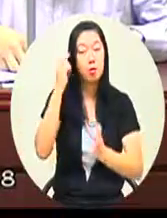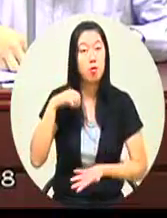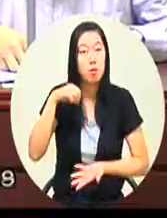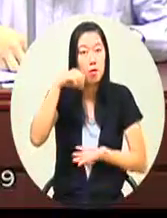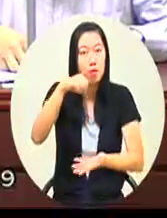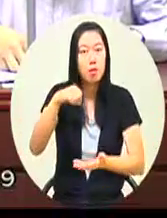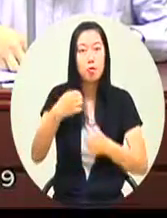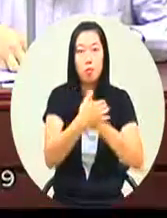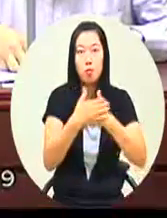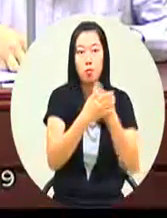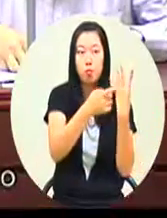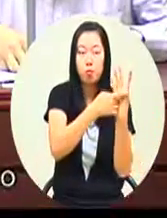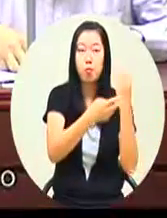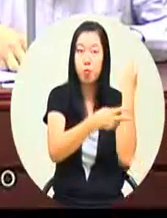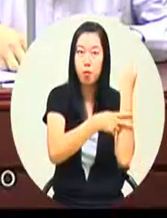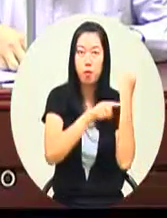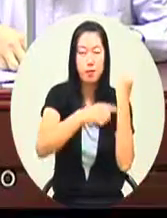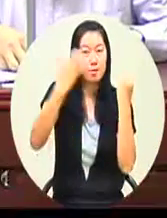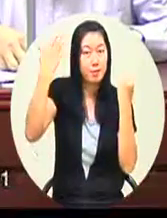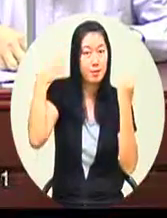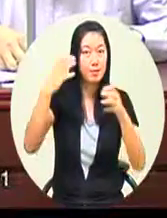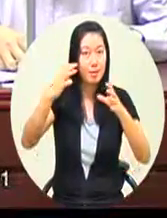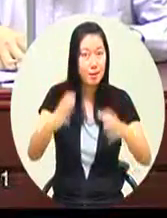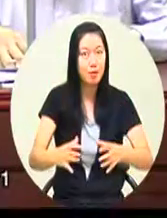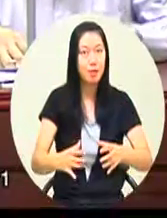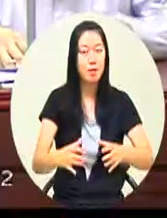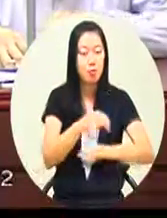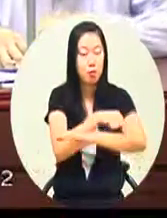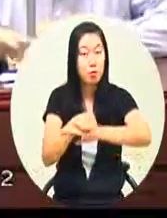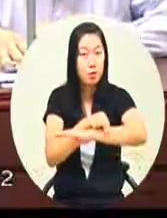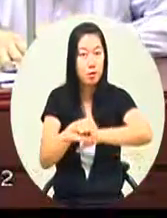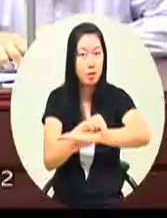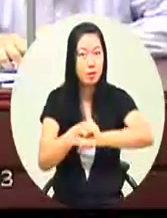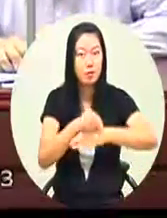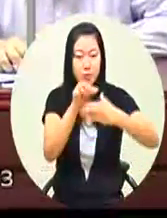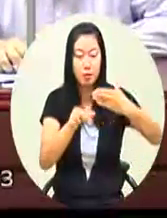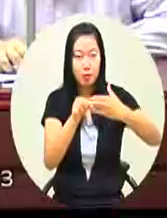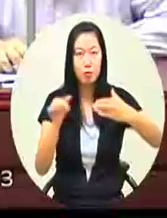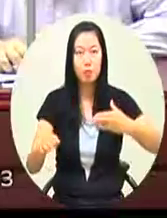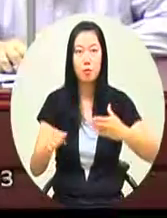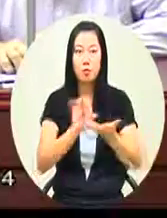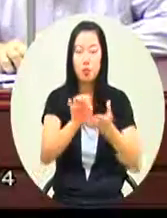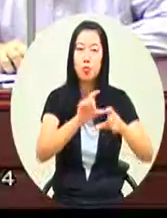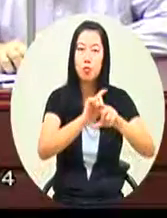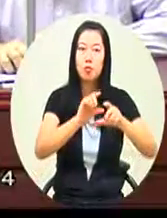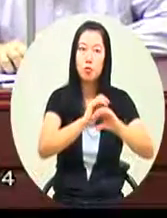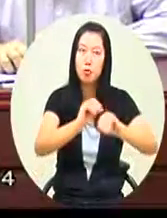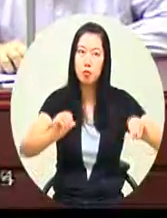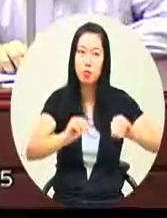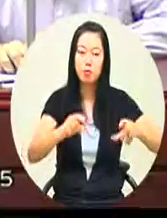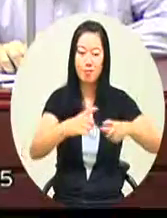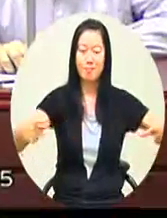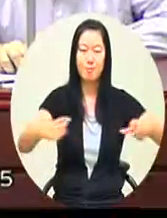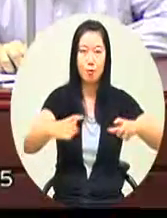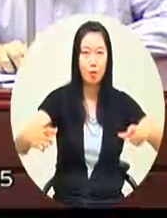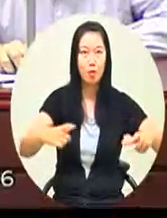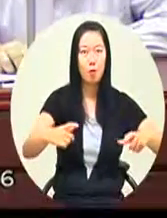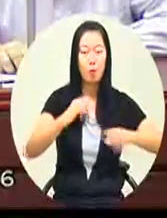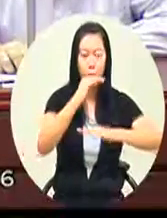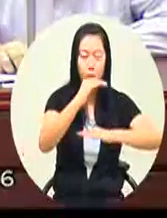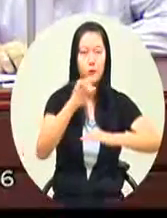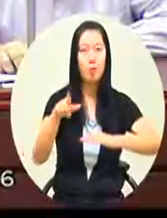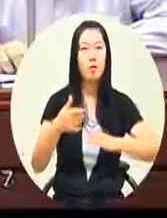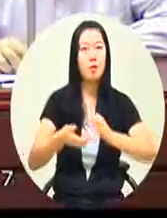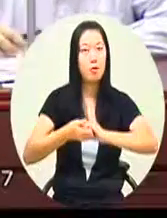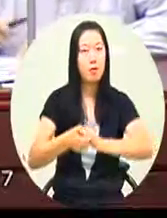个宝业里，因为它当初的设计条件用地范围其实有受限，而且它必须要让它的水